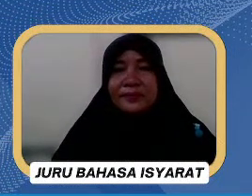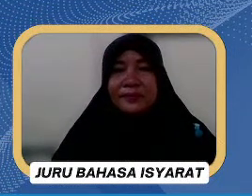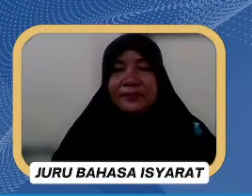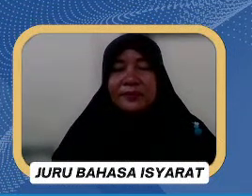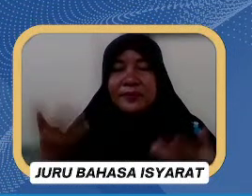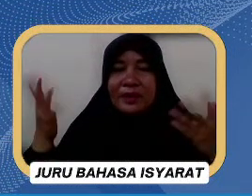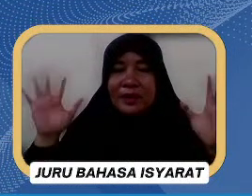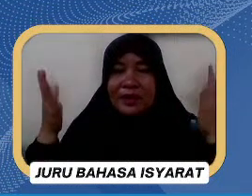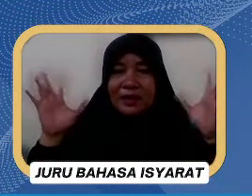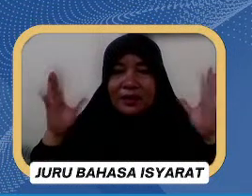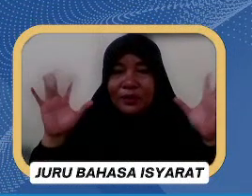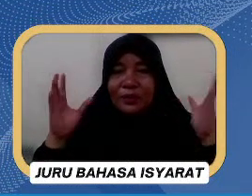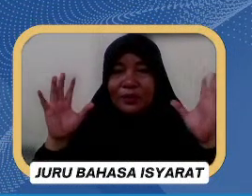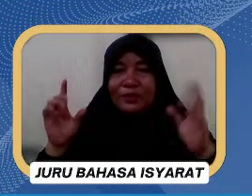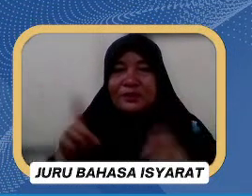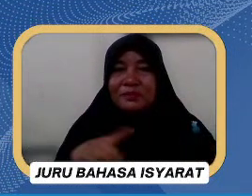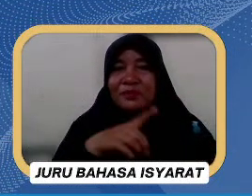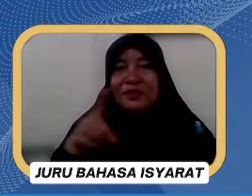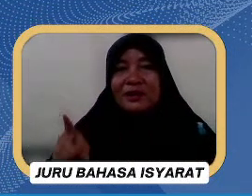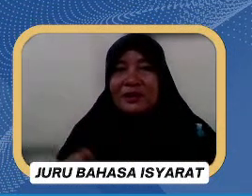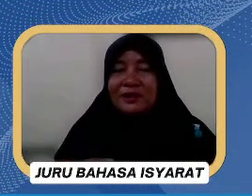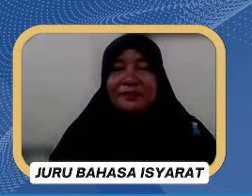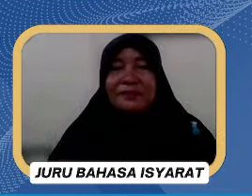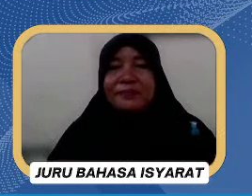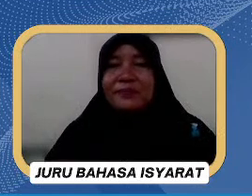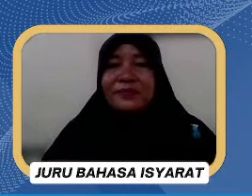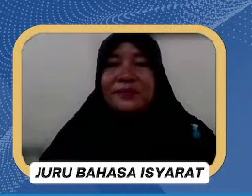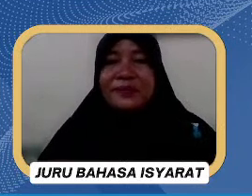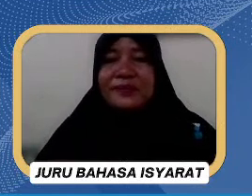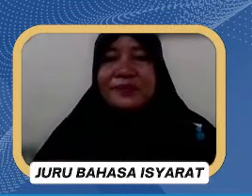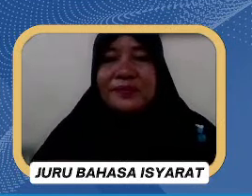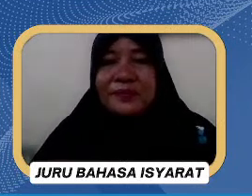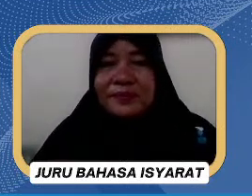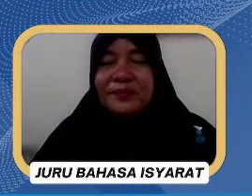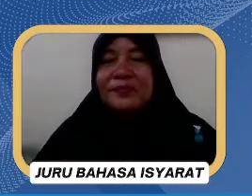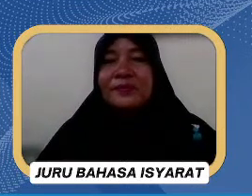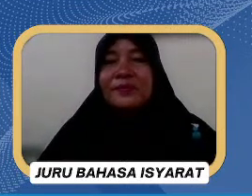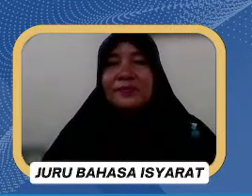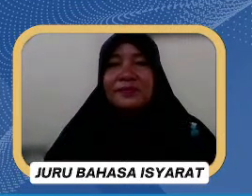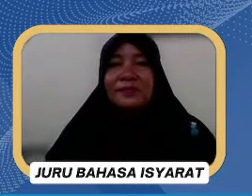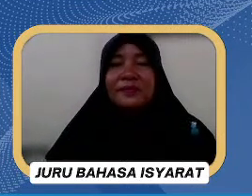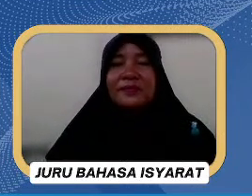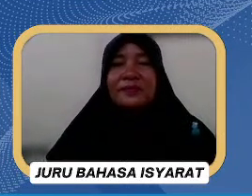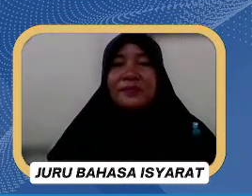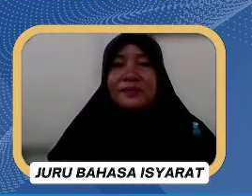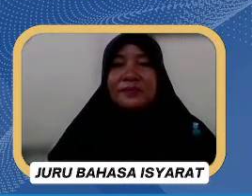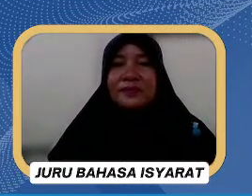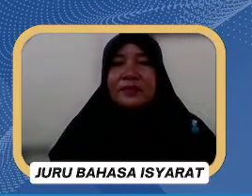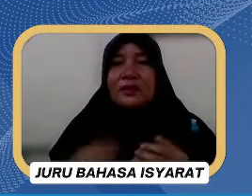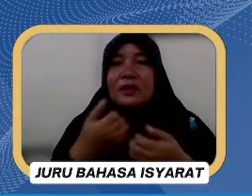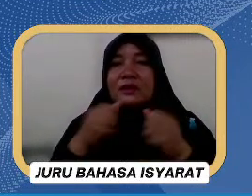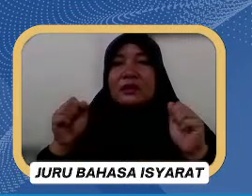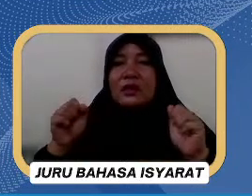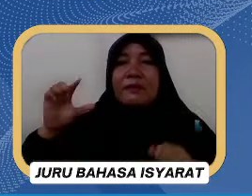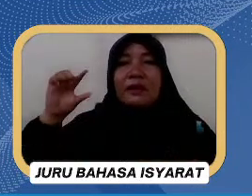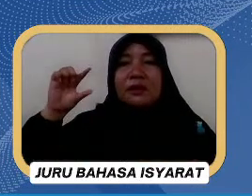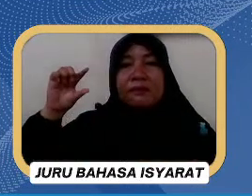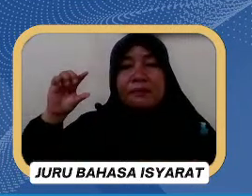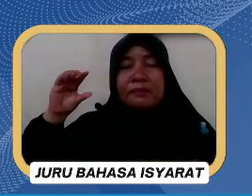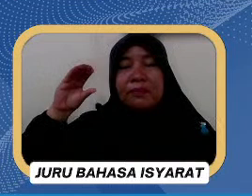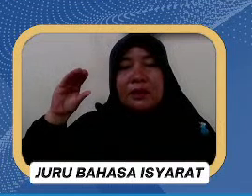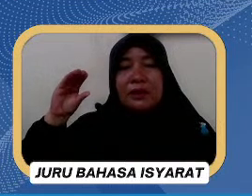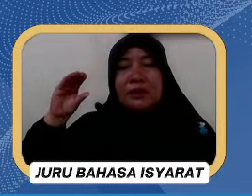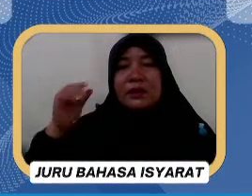Halo Mbak Dini. Halo Kak Fadil, selamat pagi Kak Fadil. Baik hari ini Kak, selamat kabarnya?